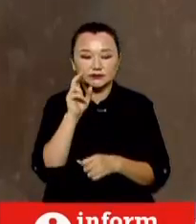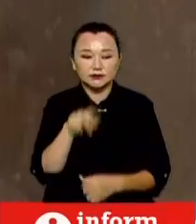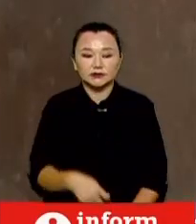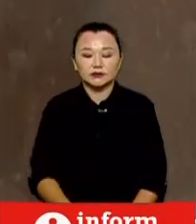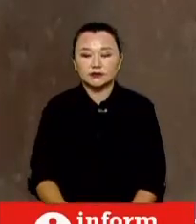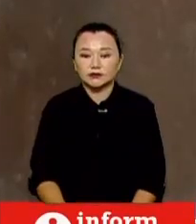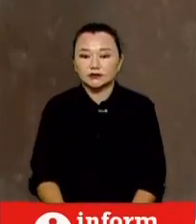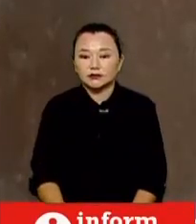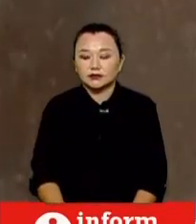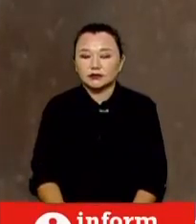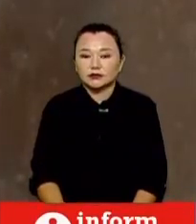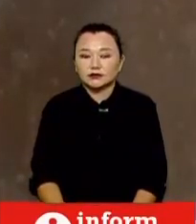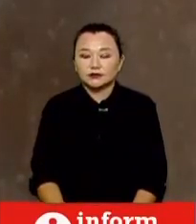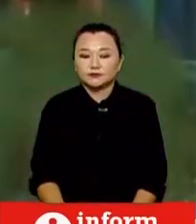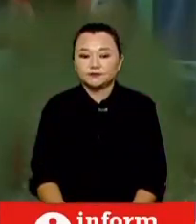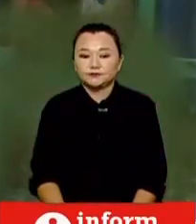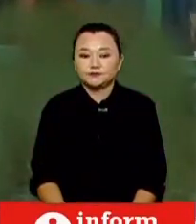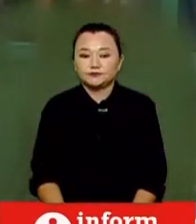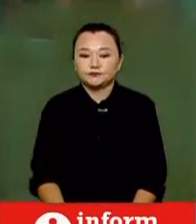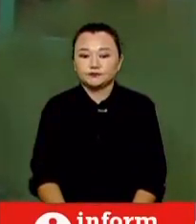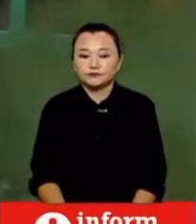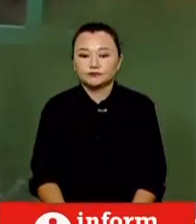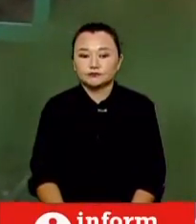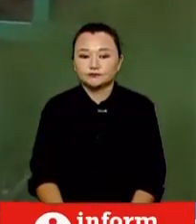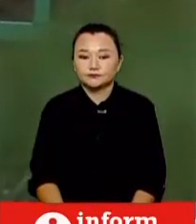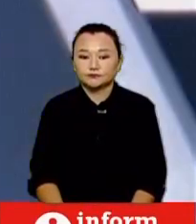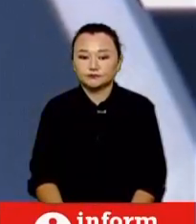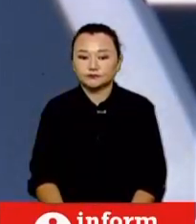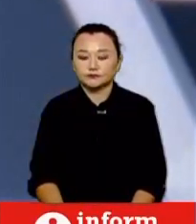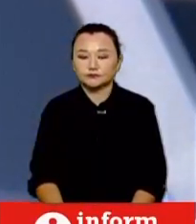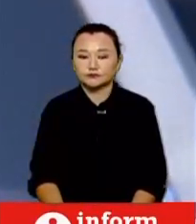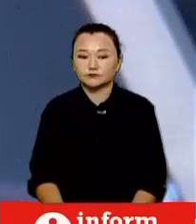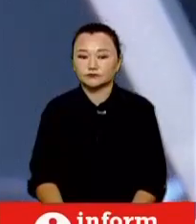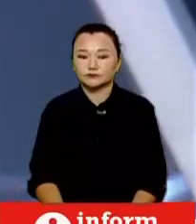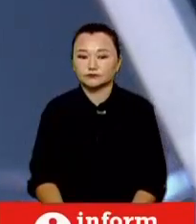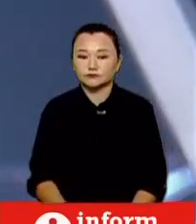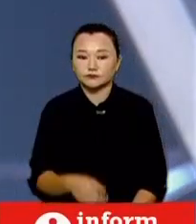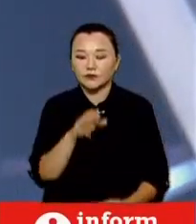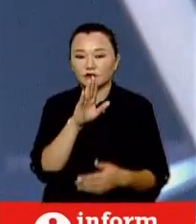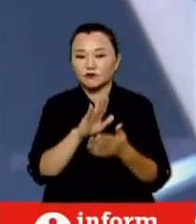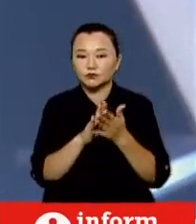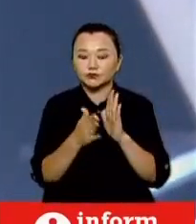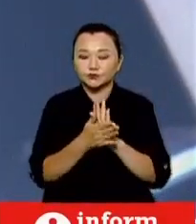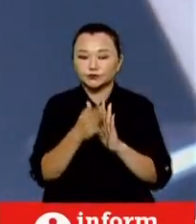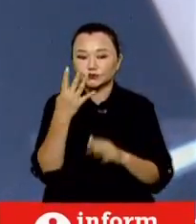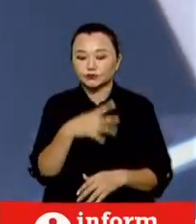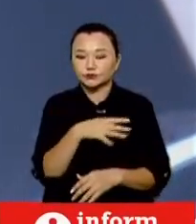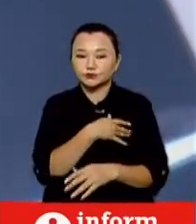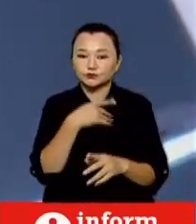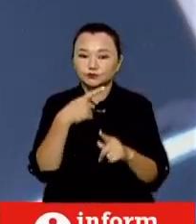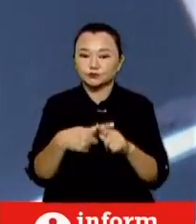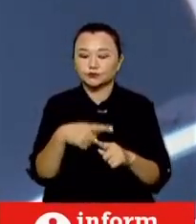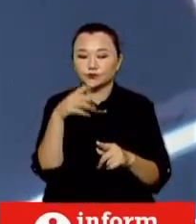Людмила Батюшкина, Ирина Ненашева, Информбюро, Карагандинская область. В условиях 40-градусной жары